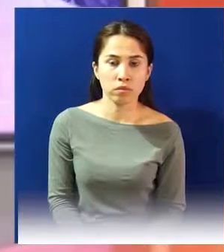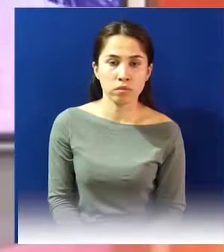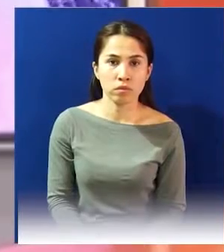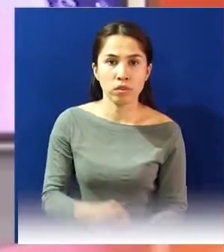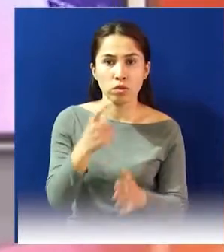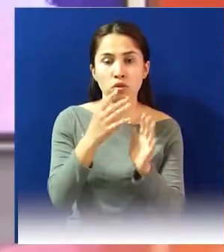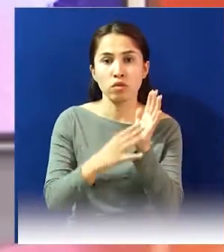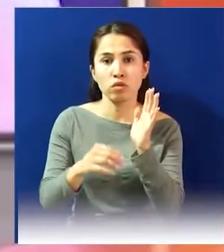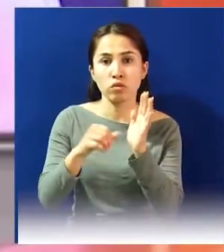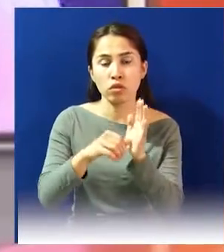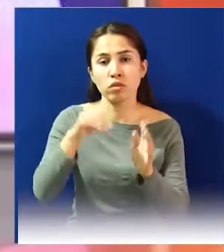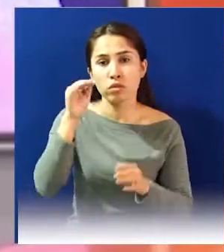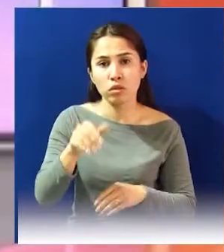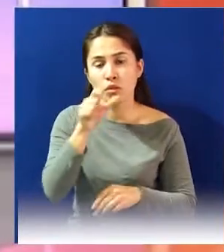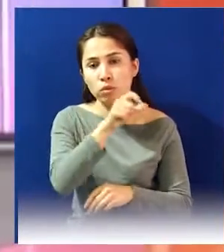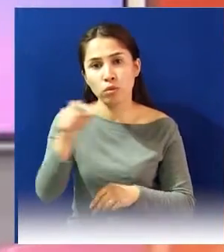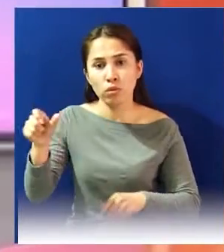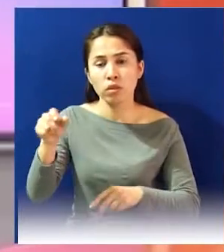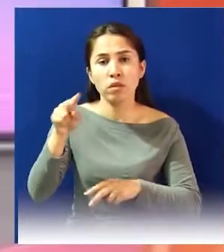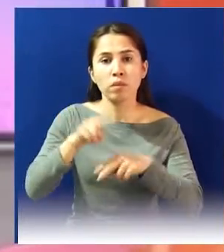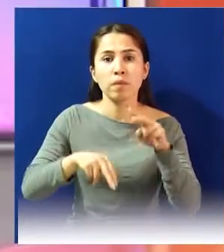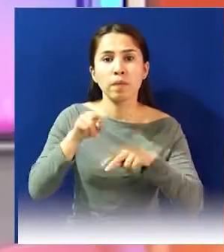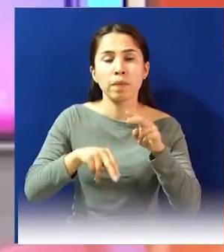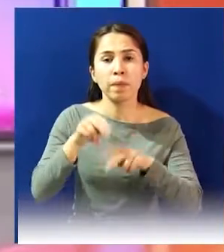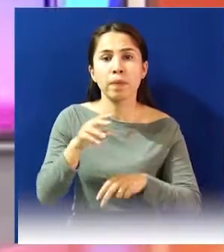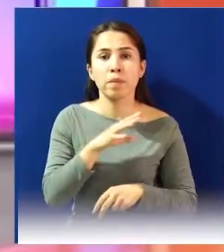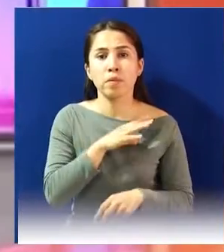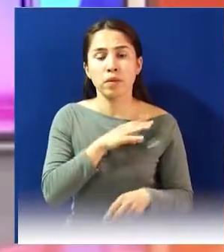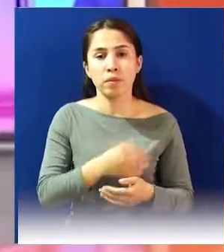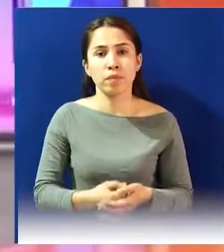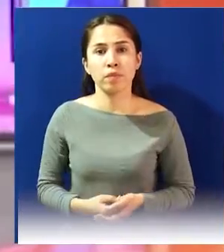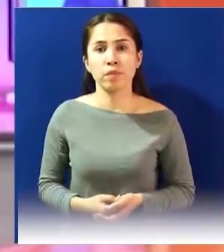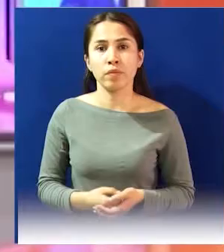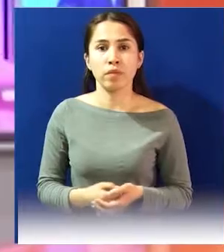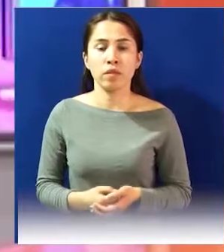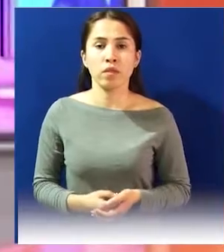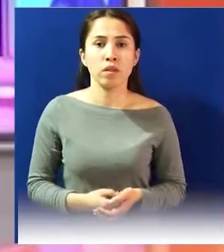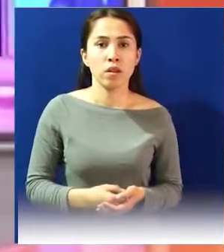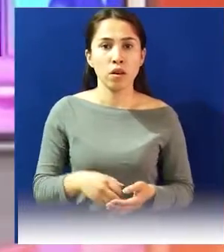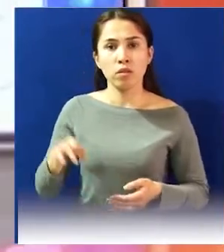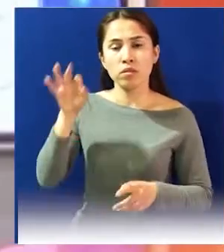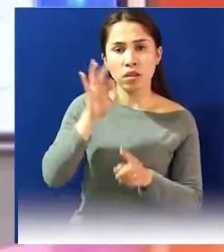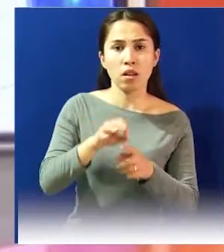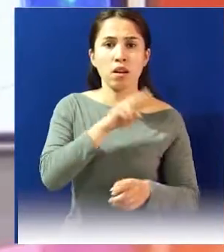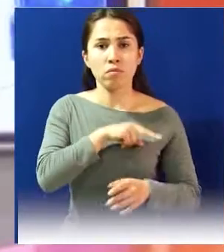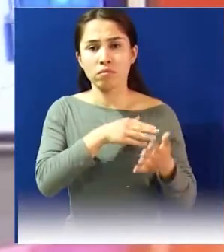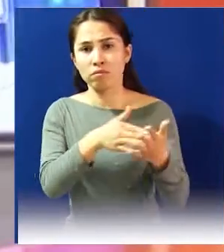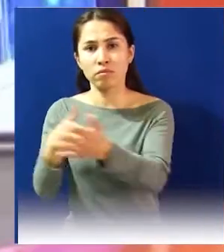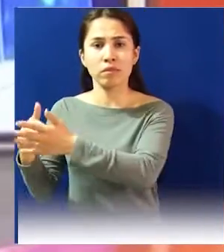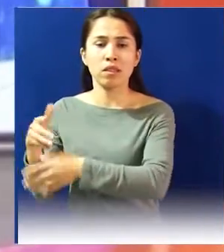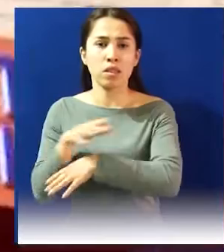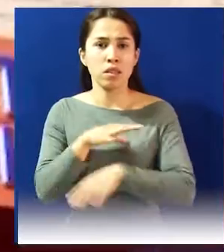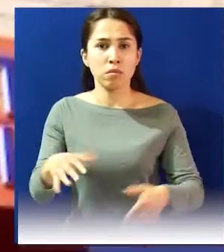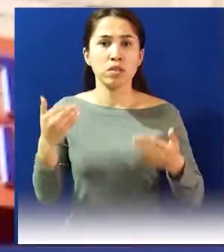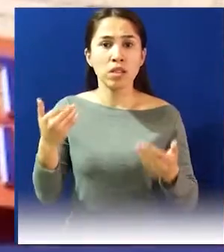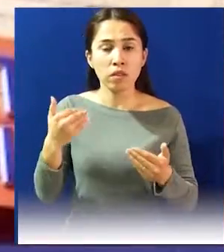Елде 196 мың адам құрылыс және жөндеу жұмыстарының арқасында екі қолға бір күрек тапқан. Жол картасы жұмыссыздықтың өсуіне жол бермеді.